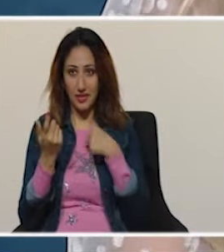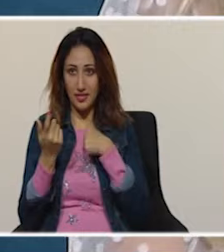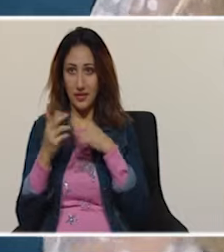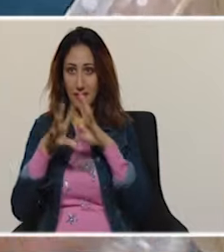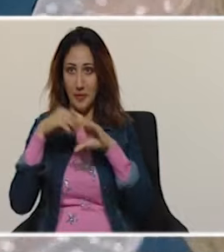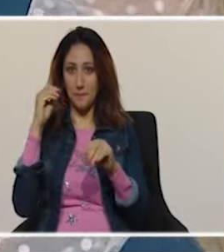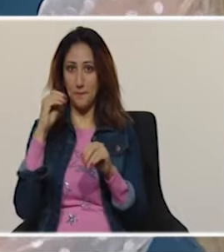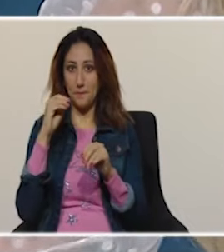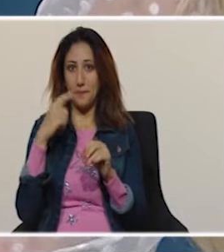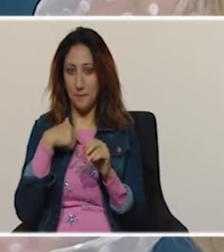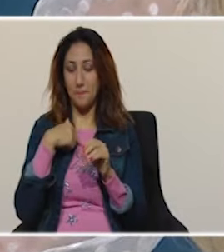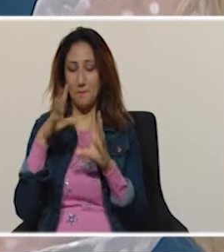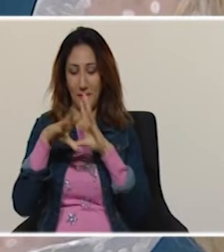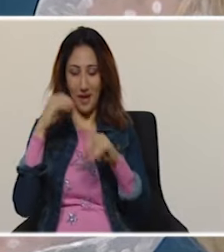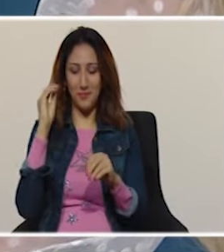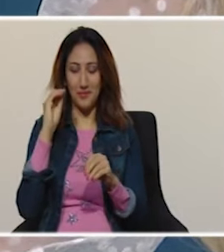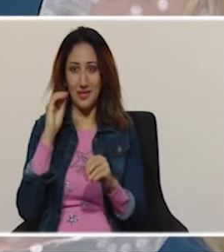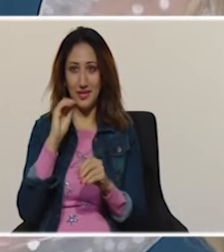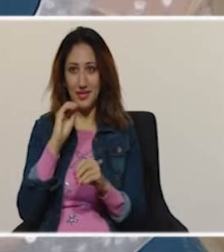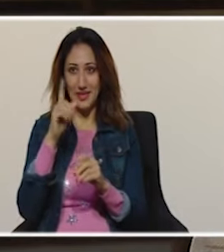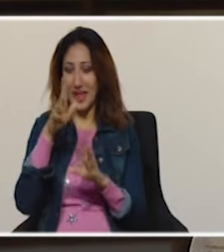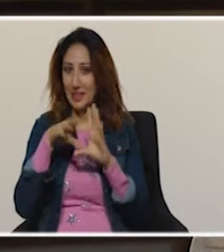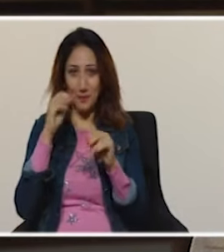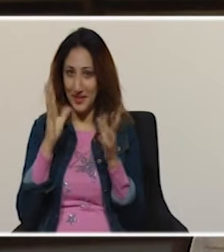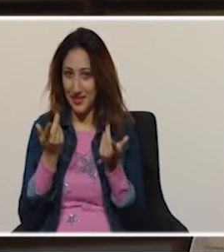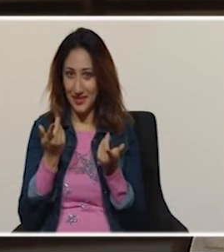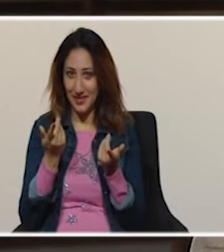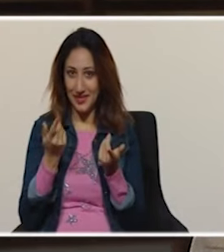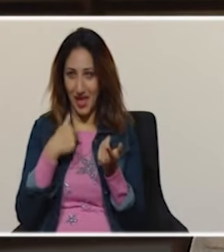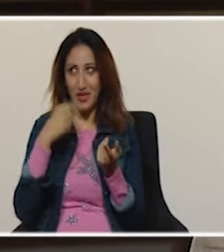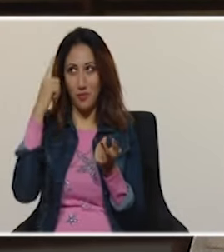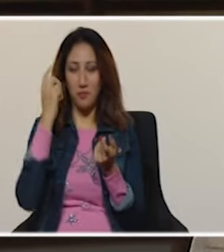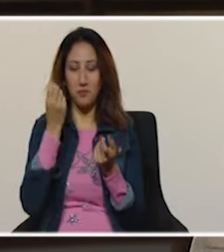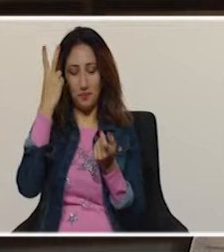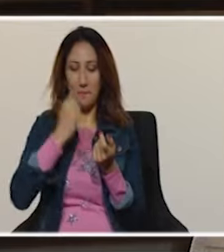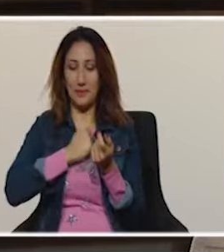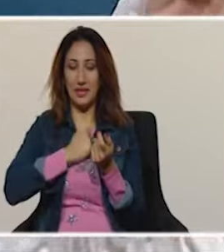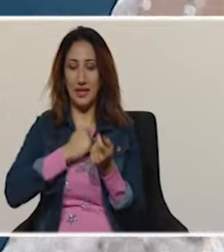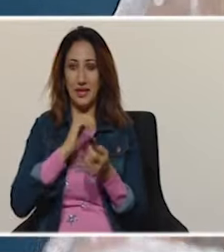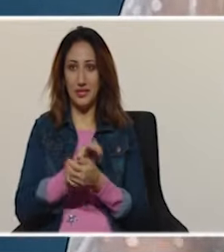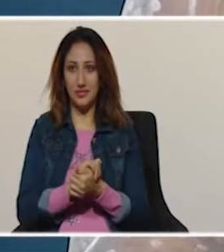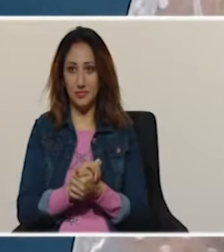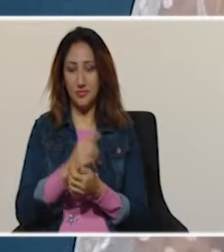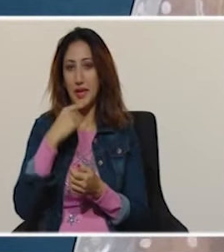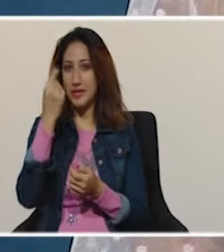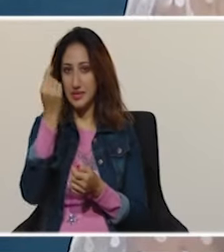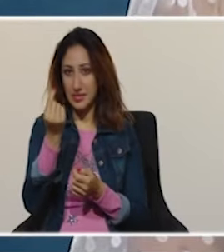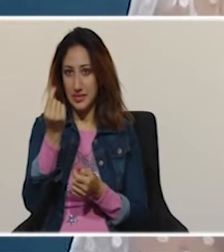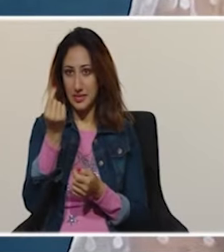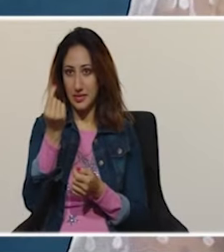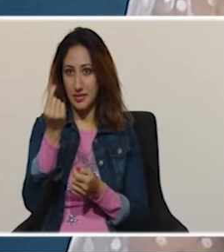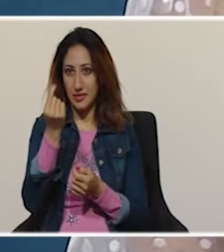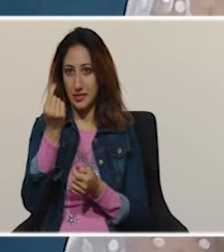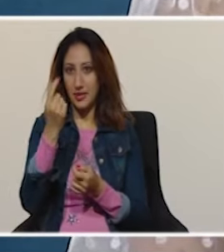أنا حزبطها يا كبير. هتزبطي إيه؟ هاي الفقرة. أوكي أنا حستأذنك، نفسي في حياتي